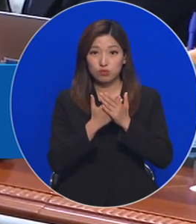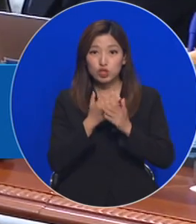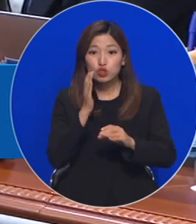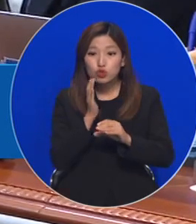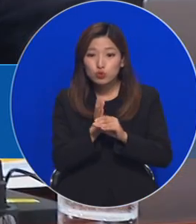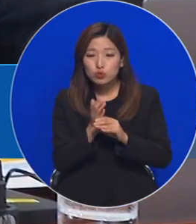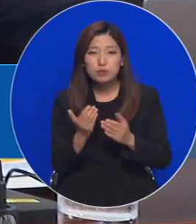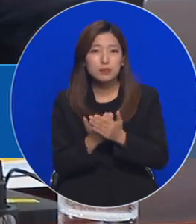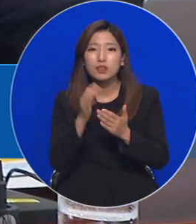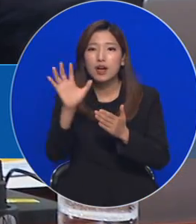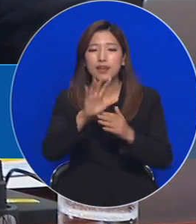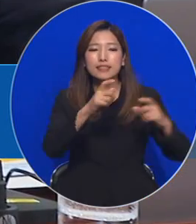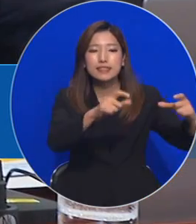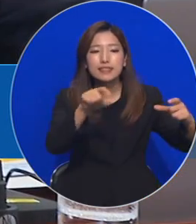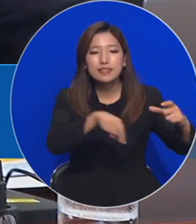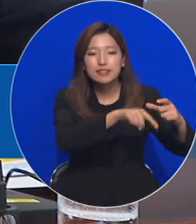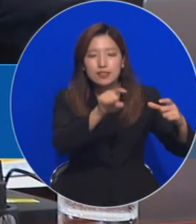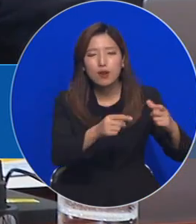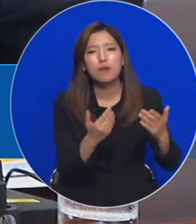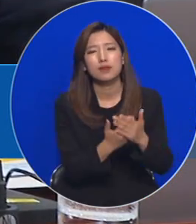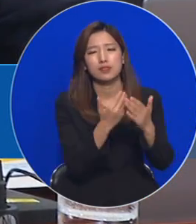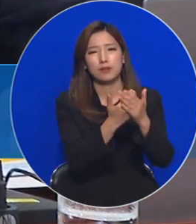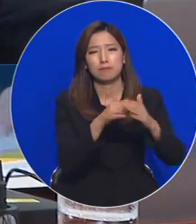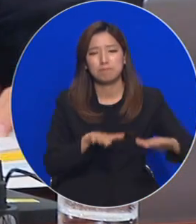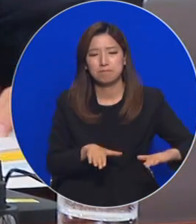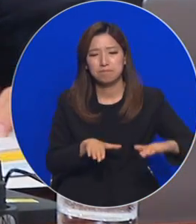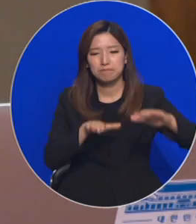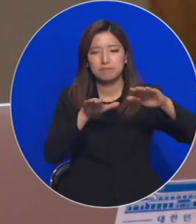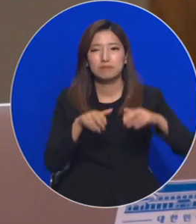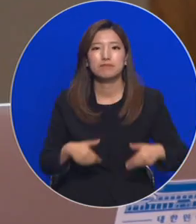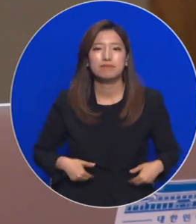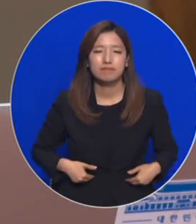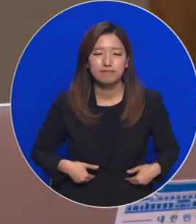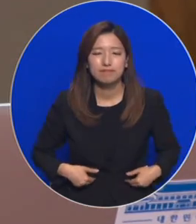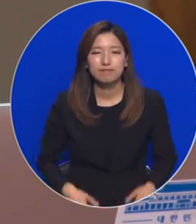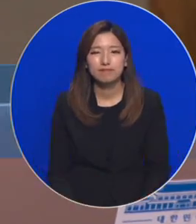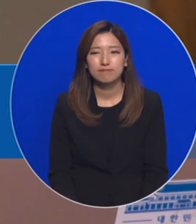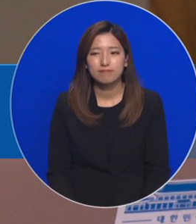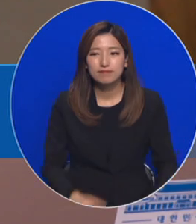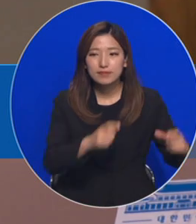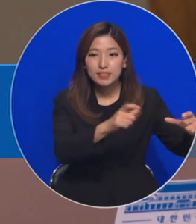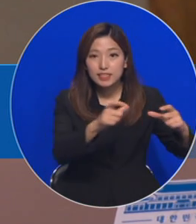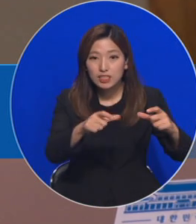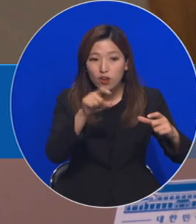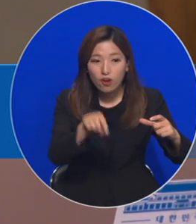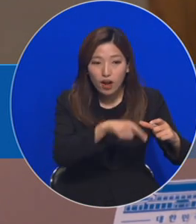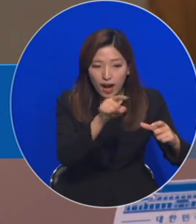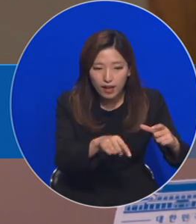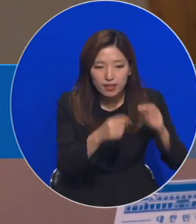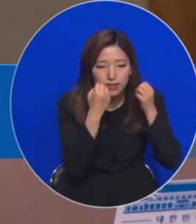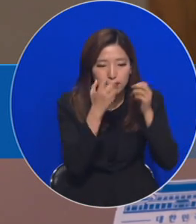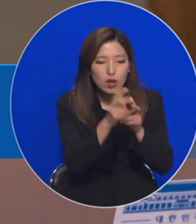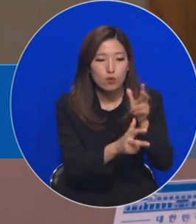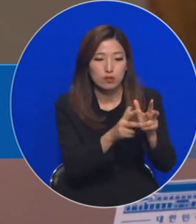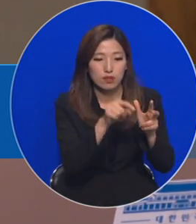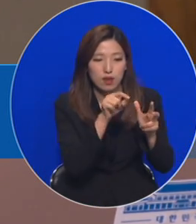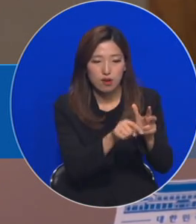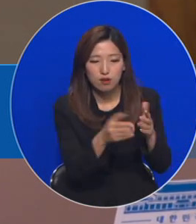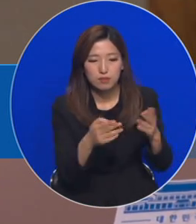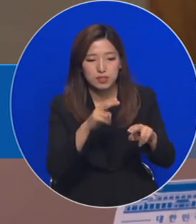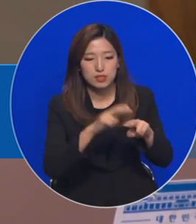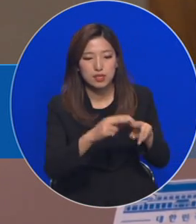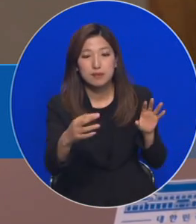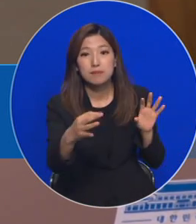축을 이동시키겠다는 의지를 담고 있다고 설명했습니다. 지역의 새로운 산업과 지속가능한 일자리를